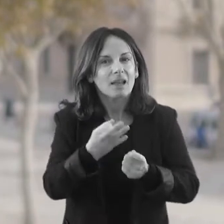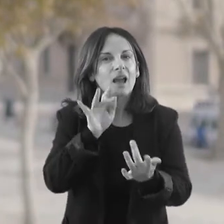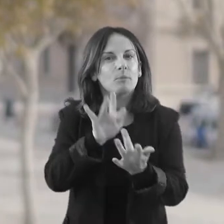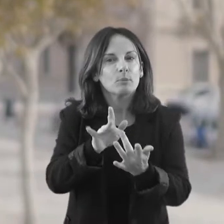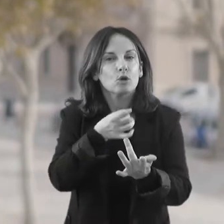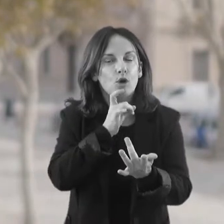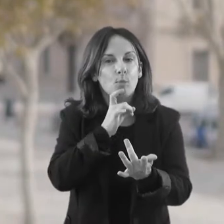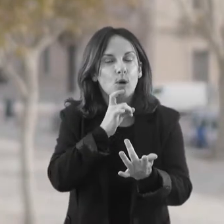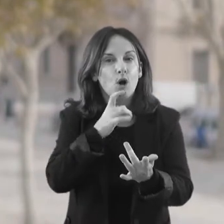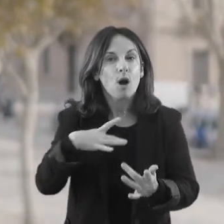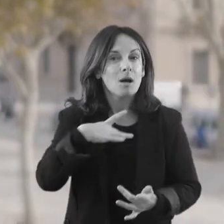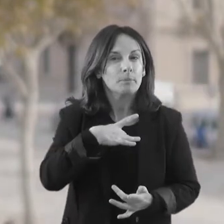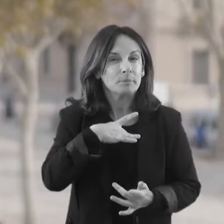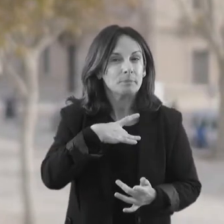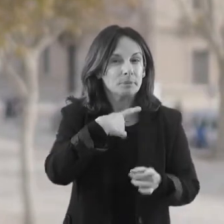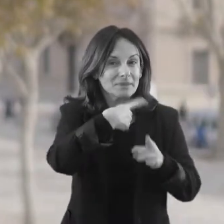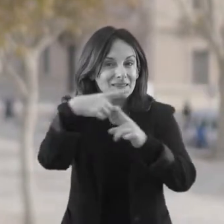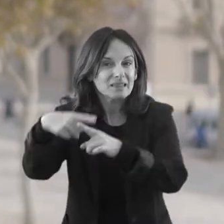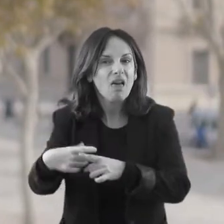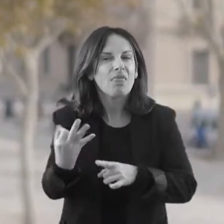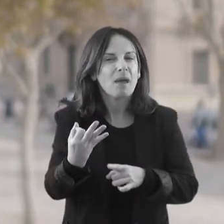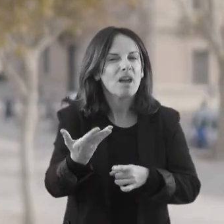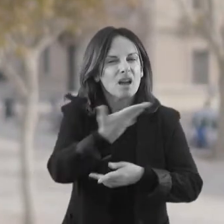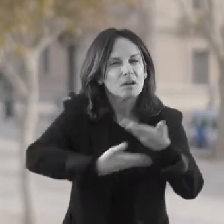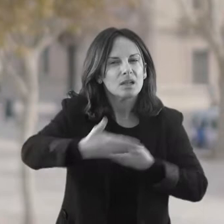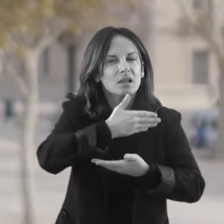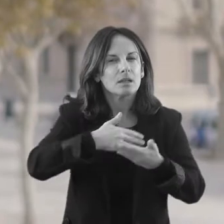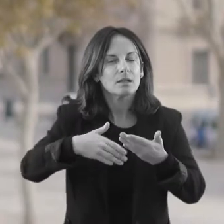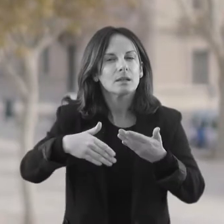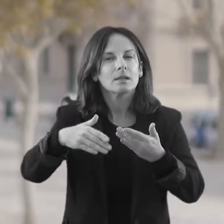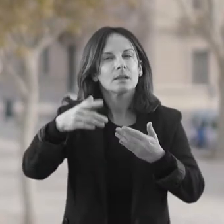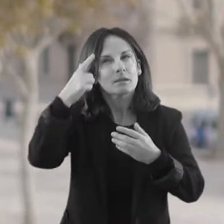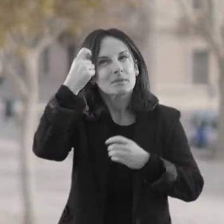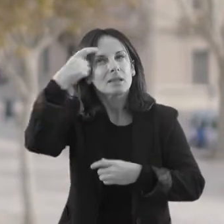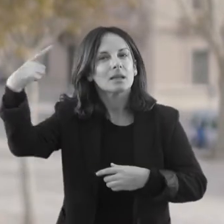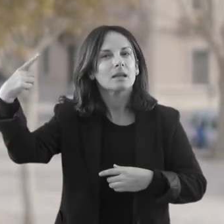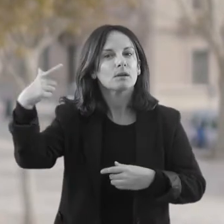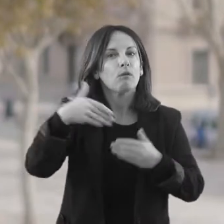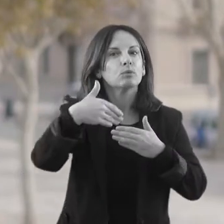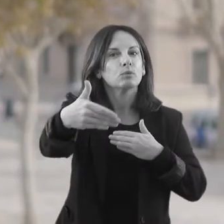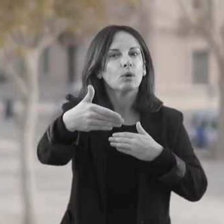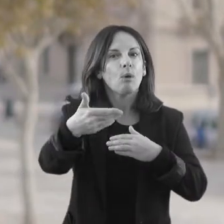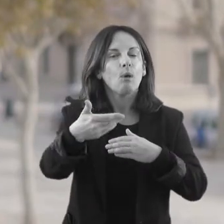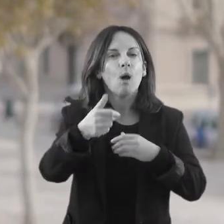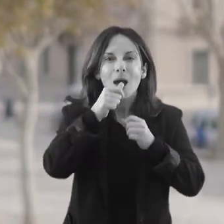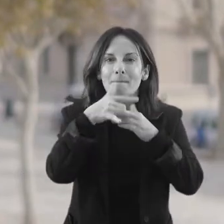Les diferents disciplines han de poder parlar, han de poder dialogar i han de poder imaginar-nos quina relació